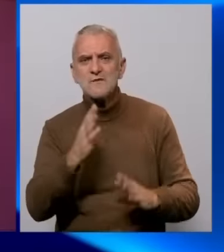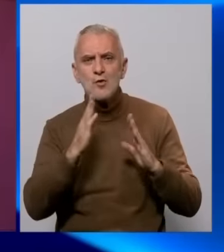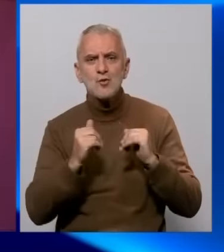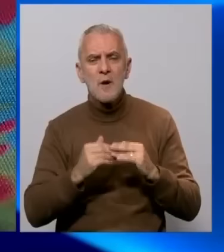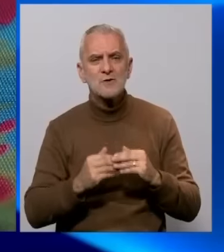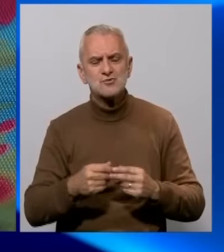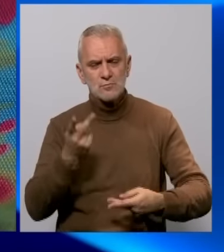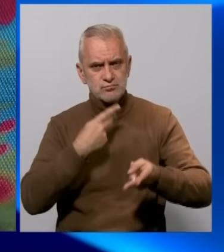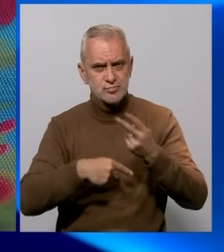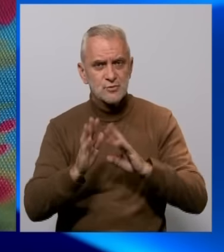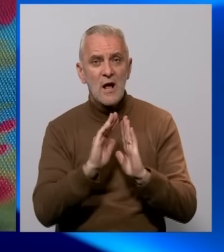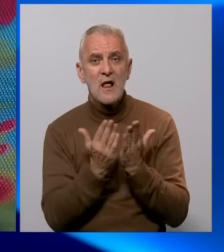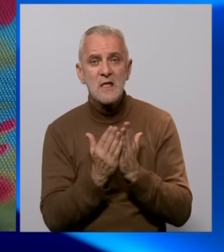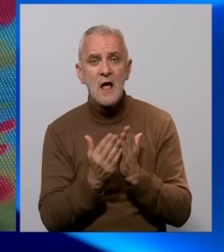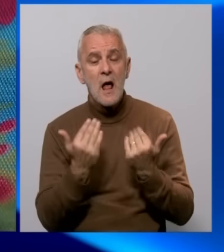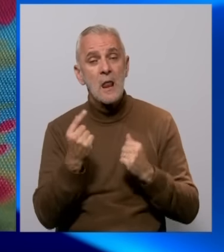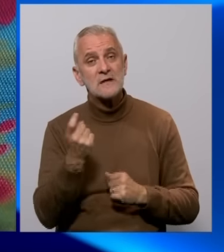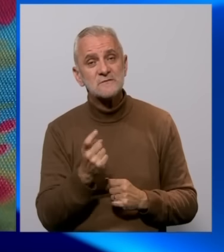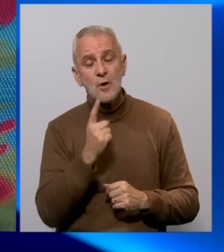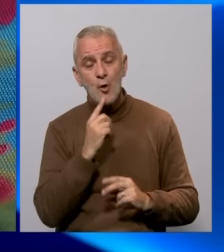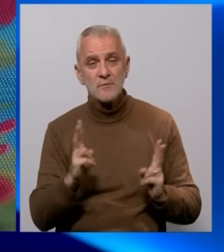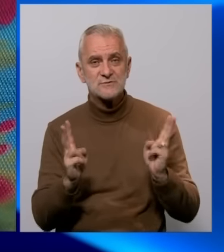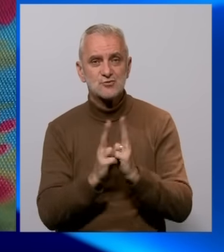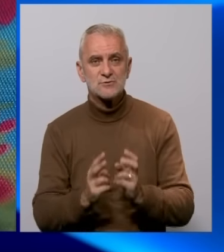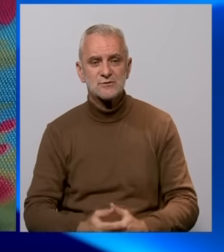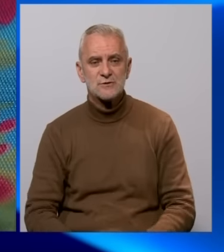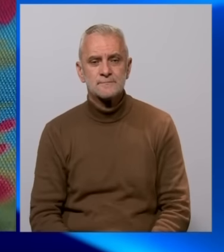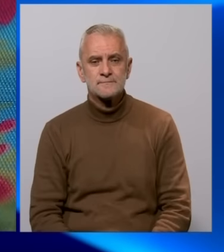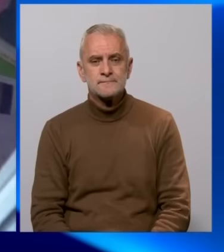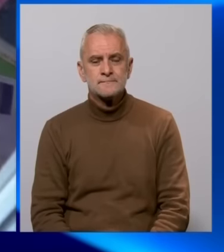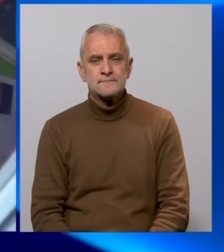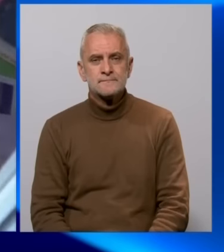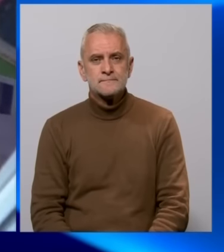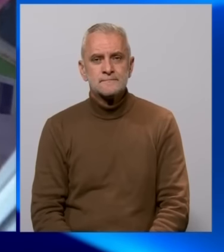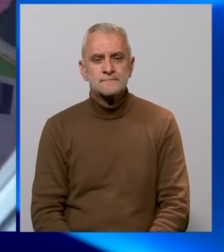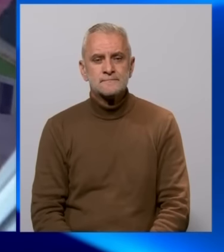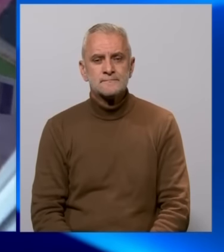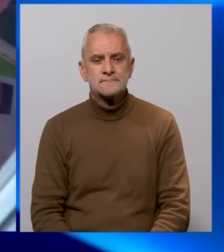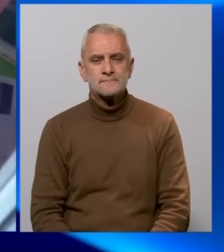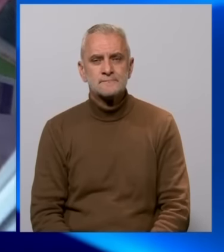domaće produkcije knjiga, ali i izazove sa kojima se susreće.